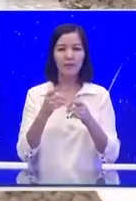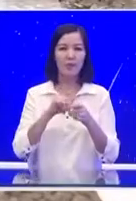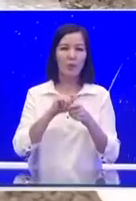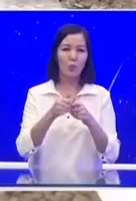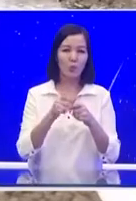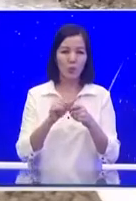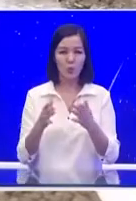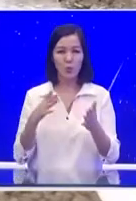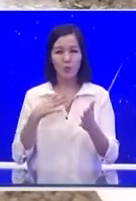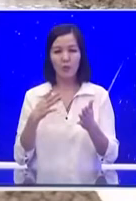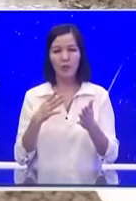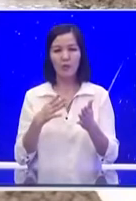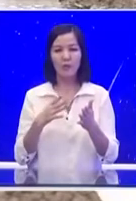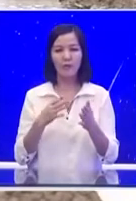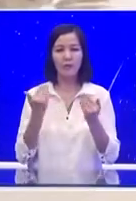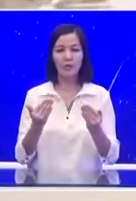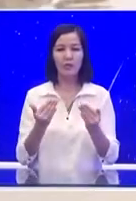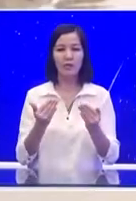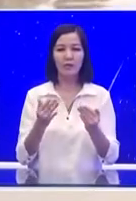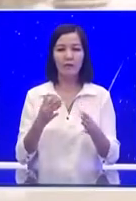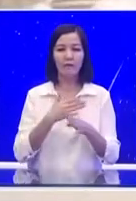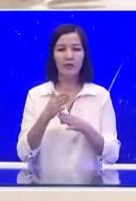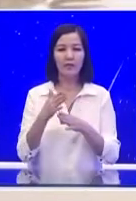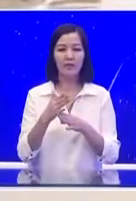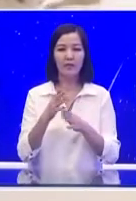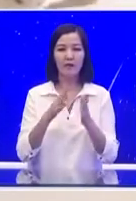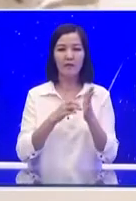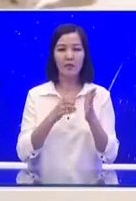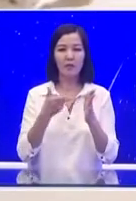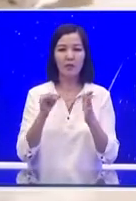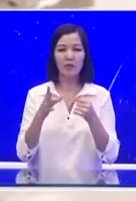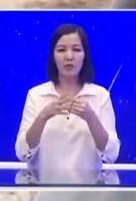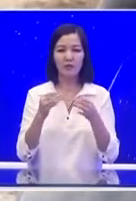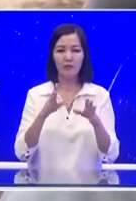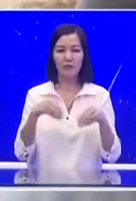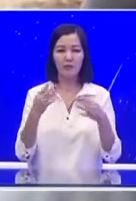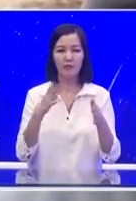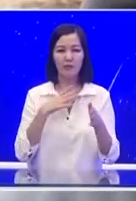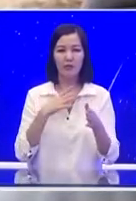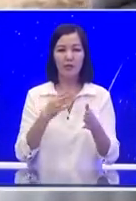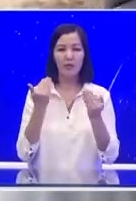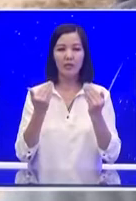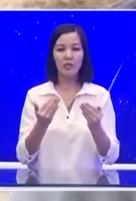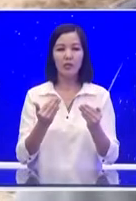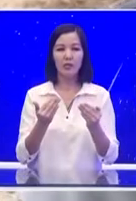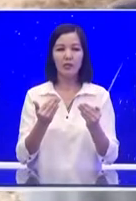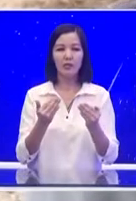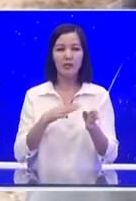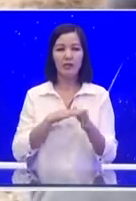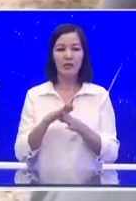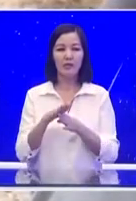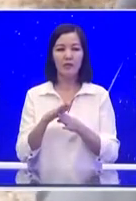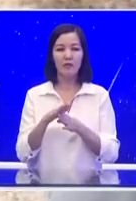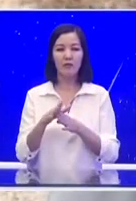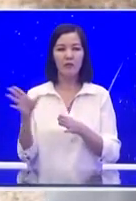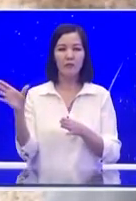данной культуры региональным кредитным советом им было выделено 800 гектаров земли. В данный момент мы освоили из этого